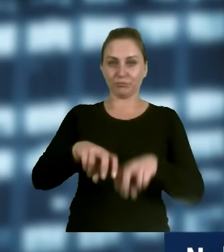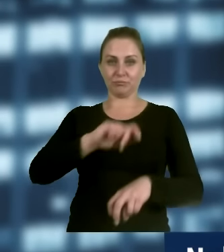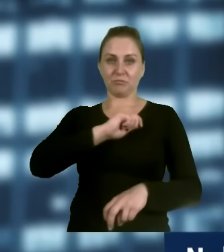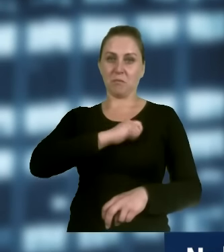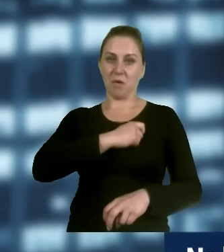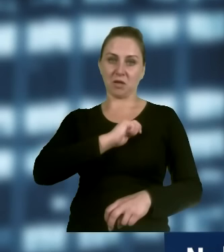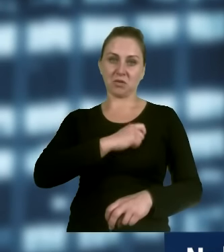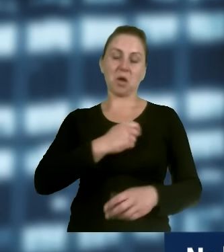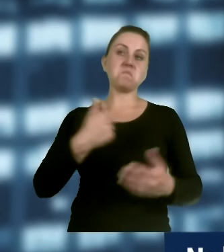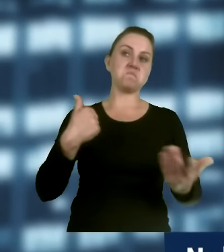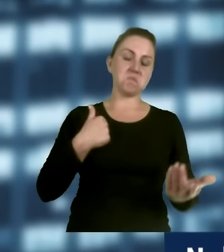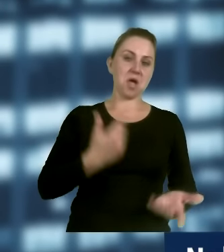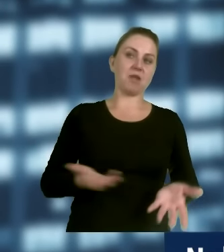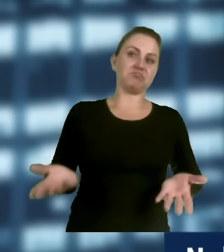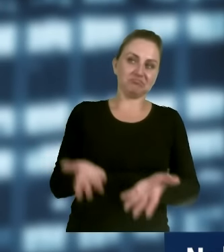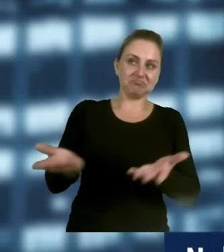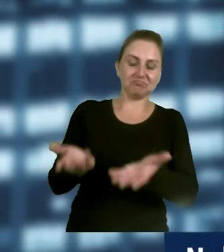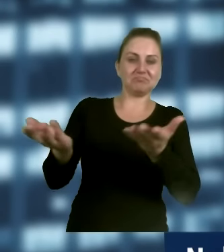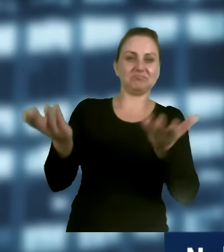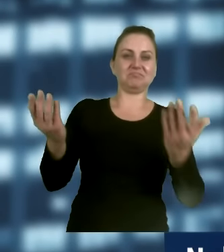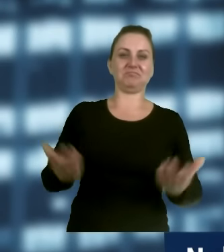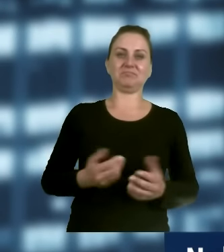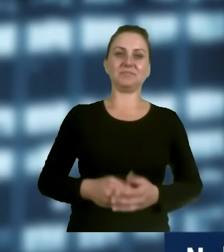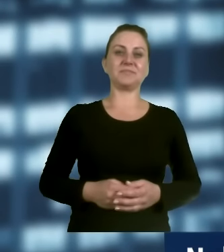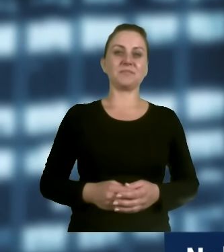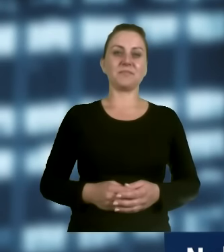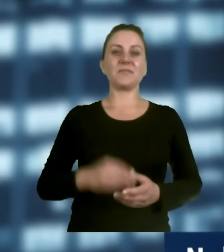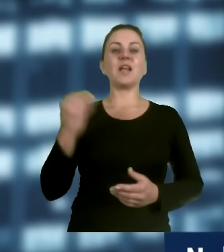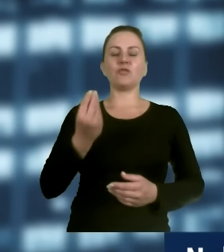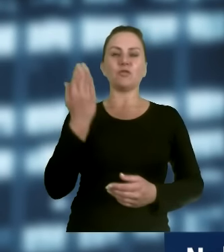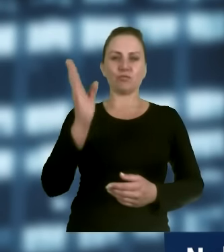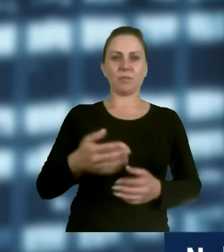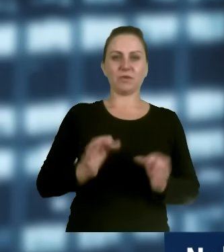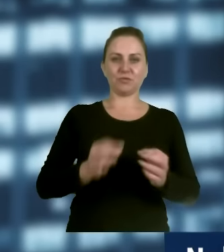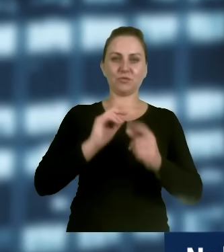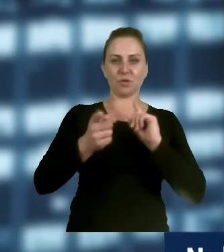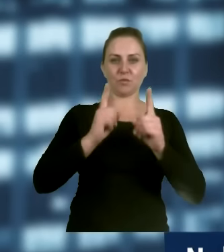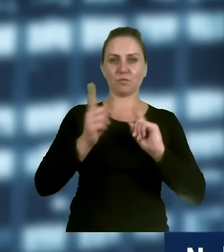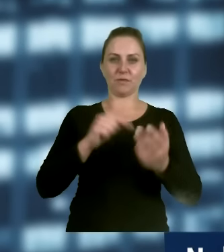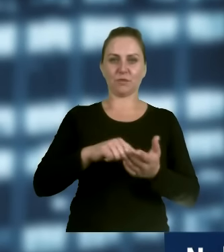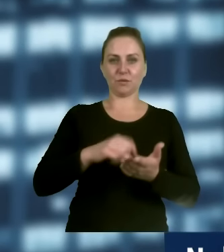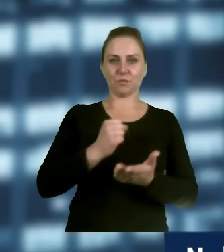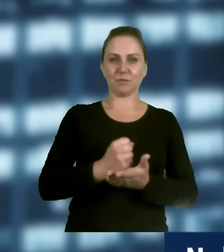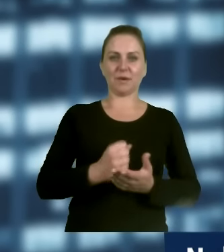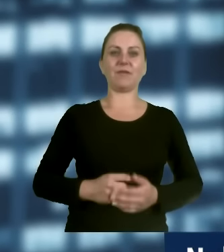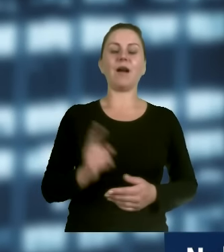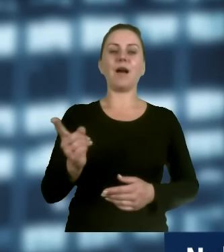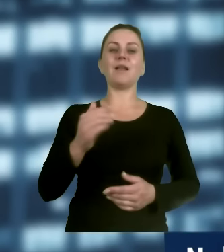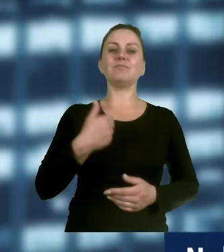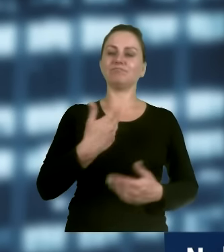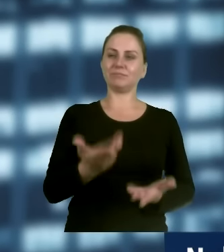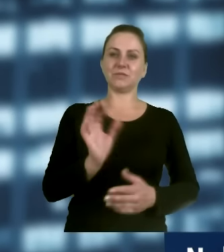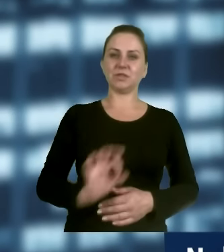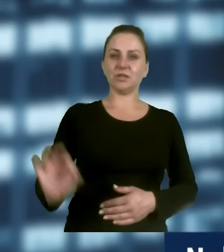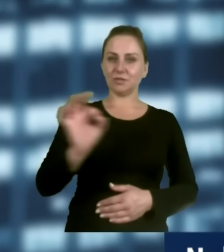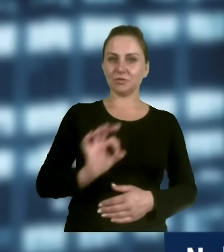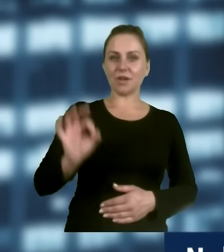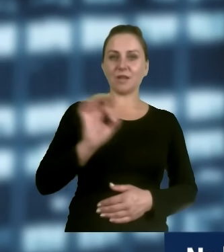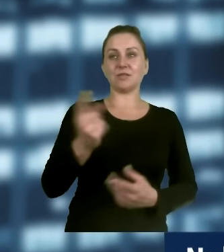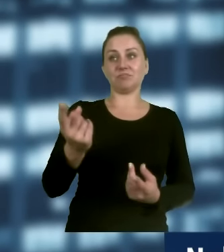wróżył wielkie poparcie. Jeszcze będziemy na ten temat rozmawiać, ale to może dajmy szansę, żeby oni